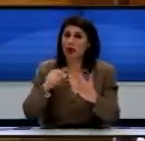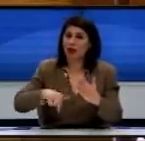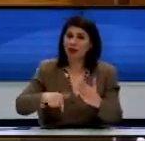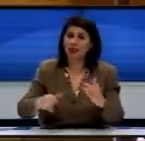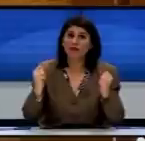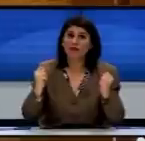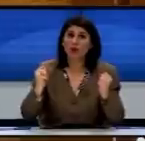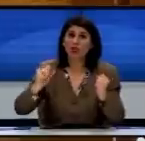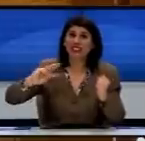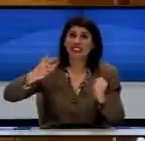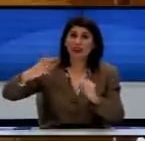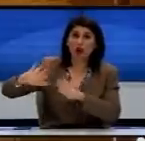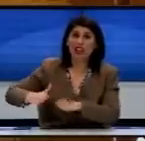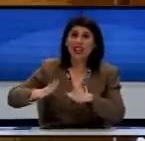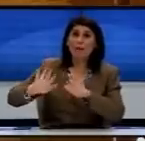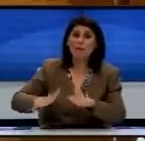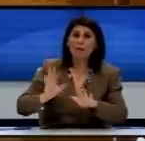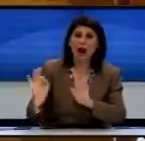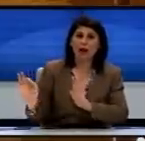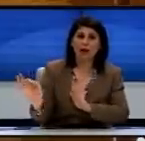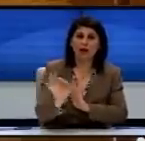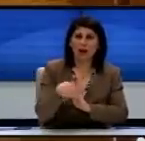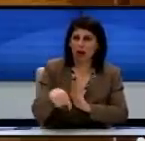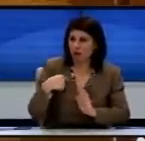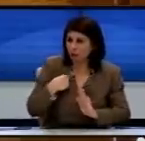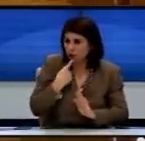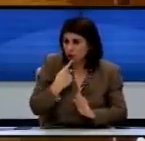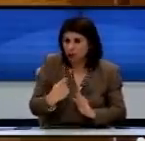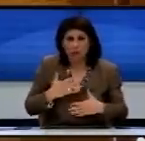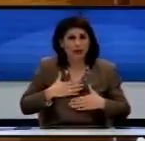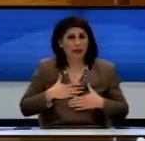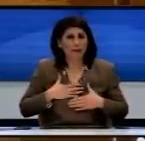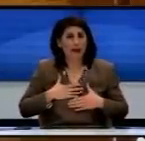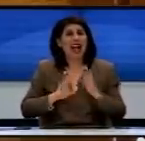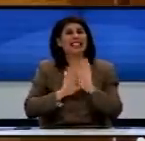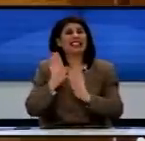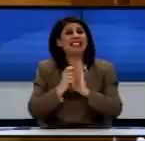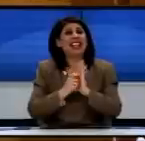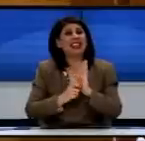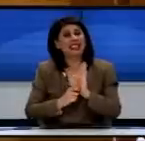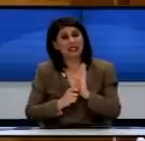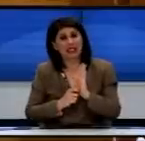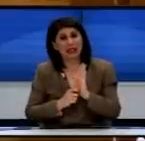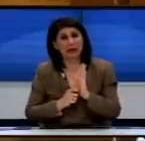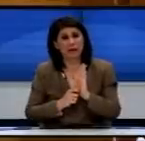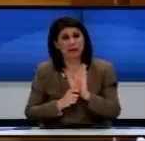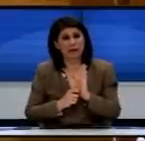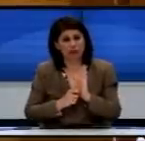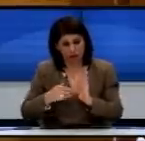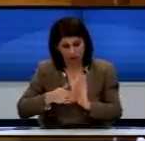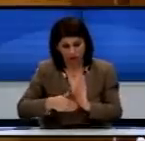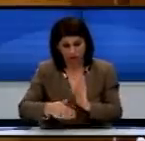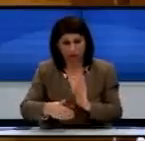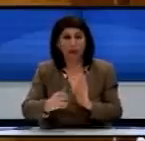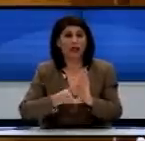στιγμή ένα έντονο τρίτο κύμα. Αυτό το οποίο περιέγραψα είναι τα στατιστικά στοιχεία κατά τη διάρκεια